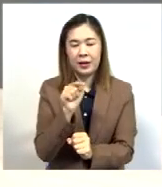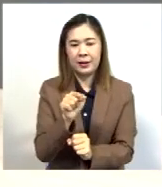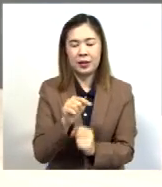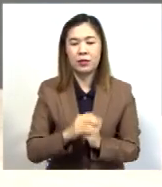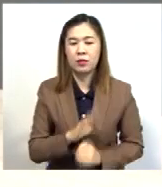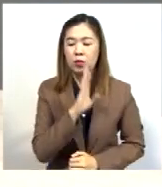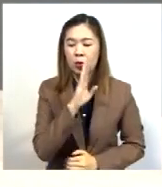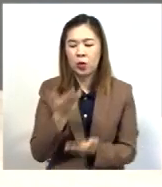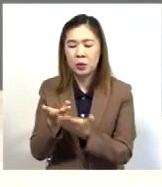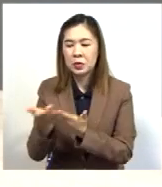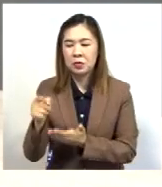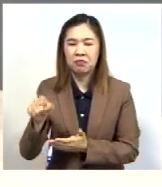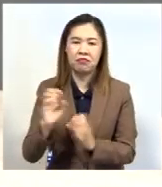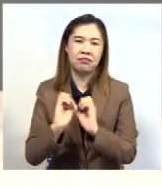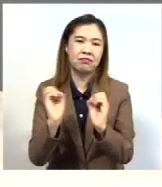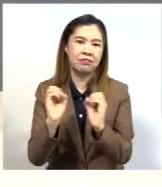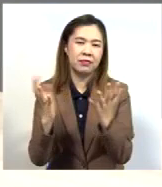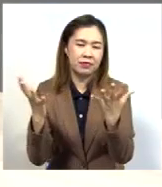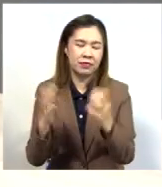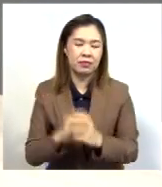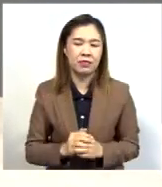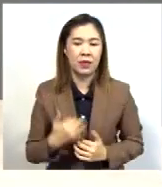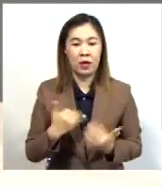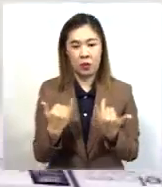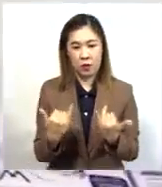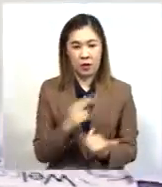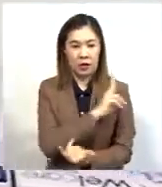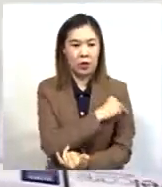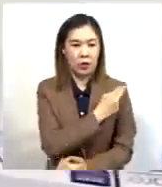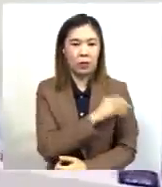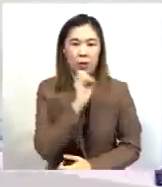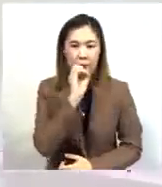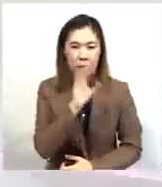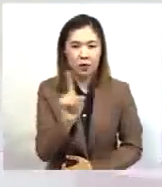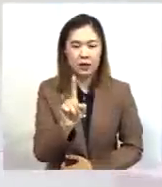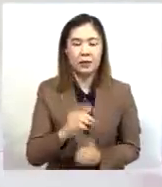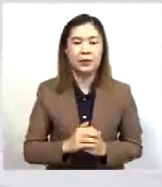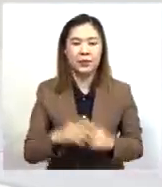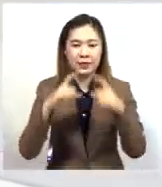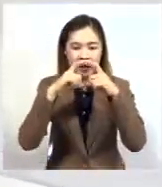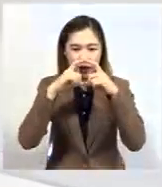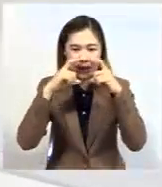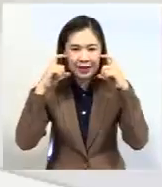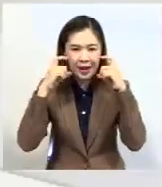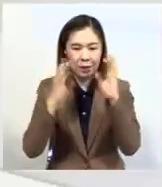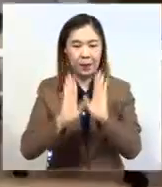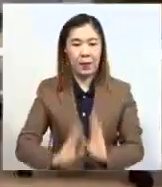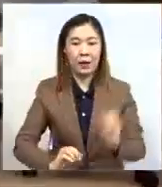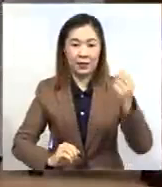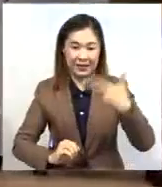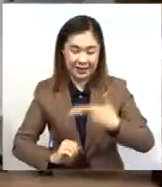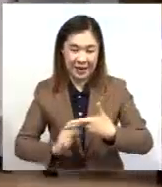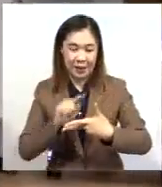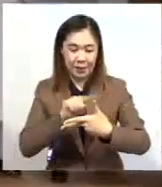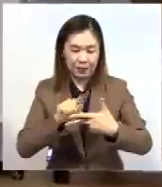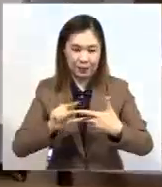คะพอไปซื้อแล้วไม่มีหลายคนวิตกกังวลวันนี้คุณหมอบอกว่าจริงๆแล้วเนี่ยหน้ากากเขามีอยู่3 แบบ